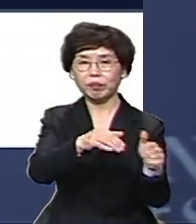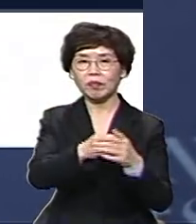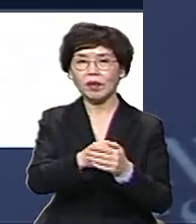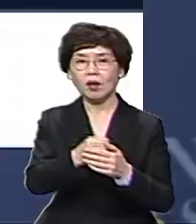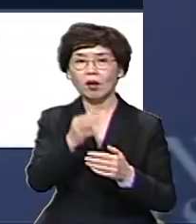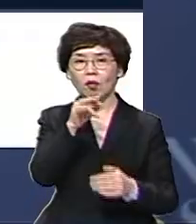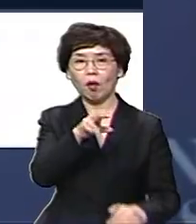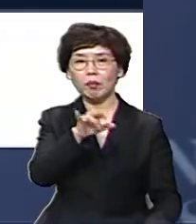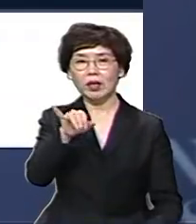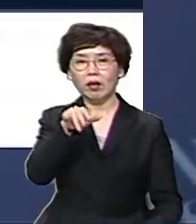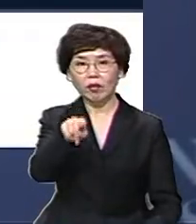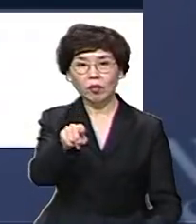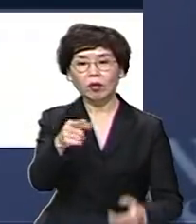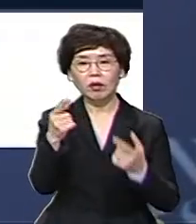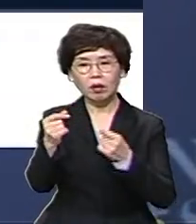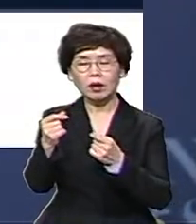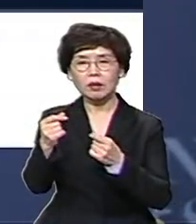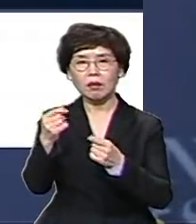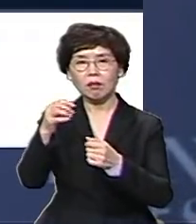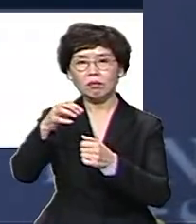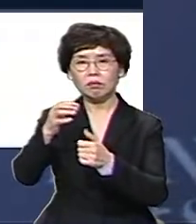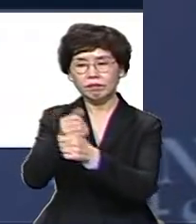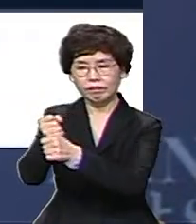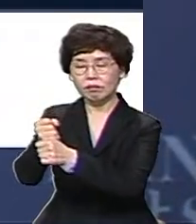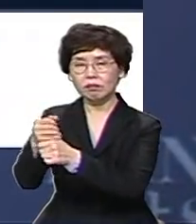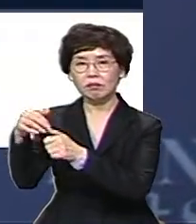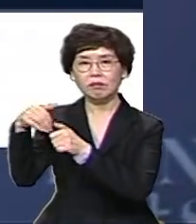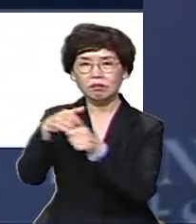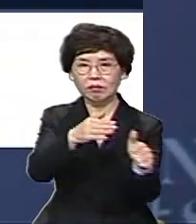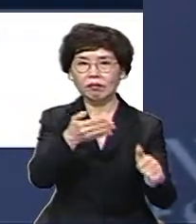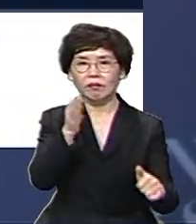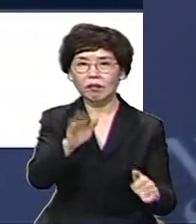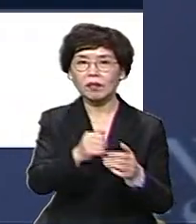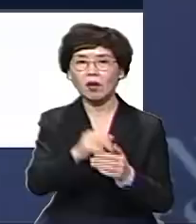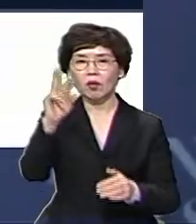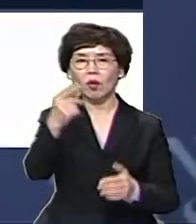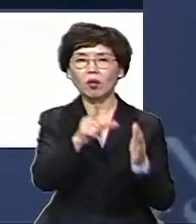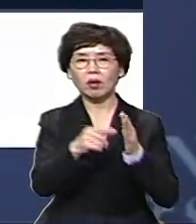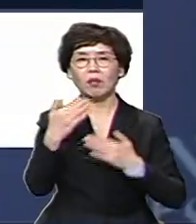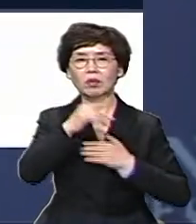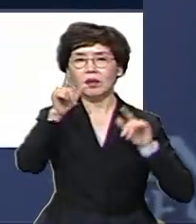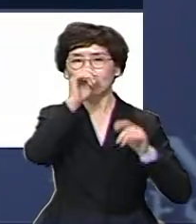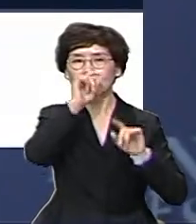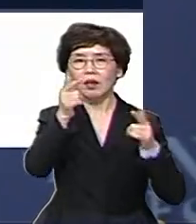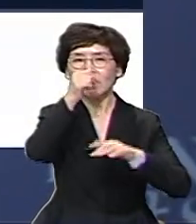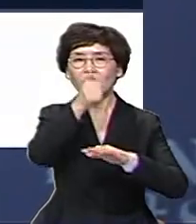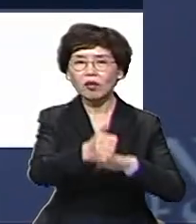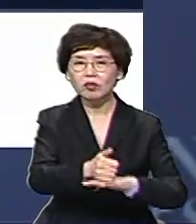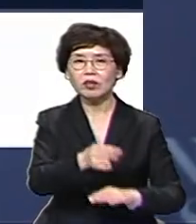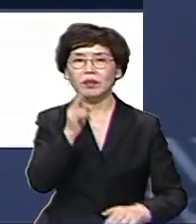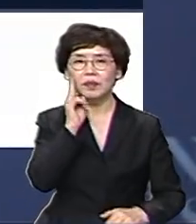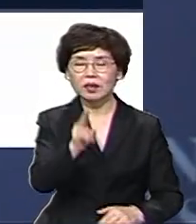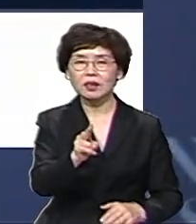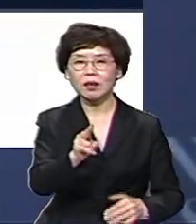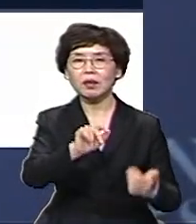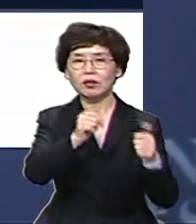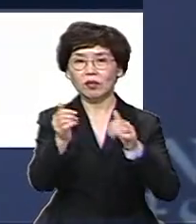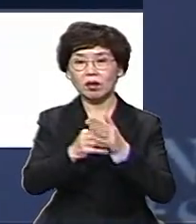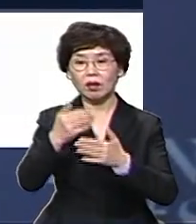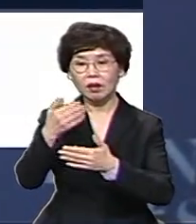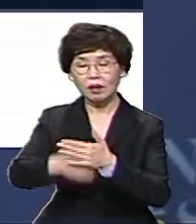알아야 합니다. 그리고 또 그렇기 때문에 이러한 피해자들을 본국으로 송환했던 것이고 제가